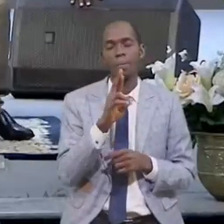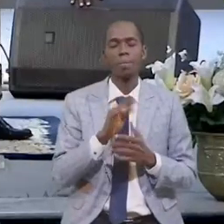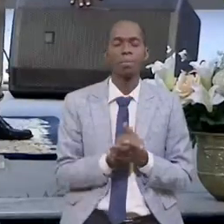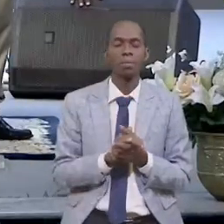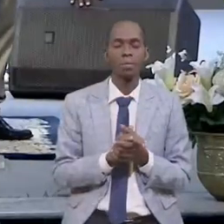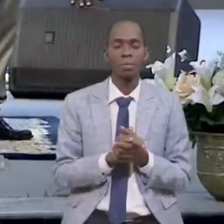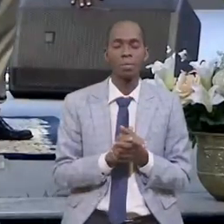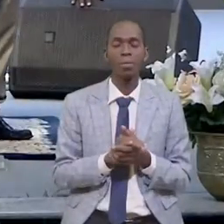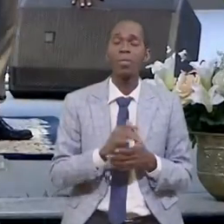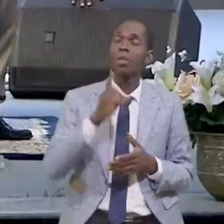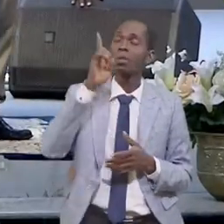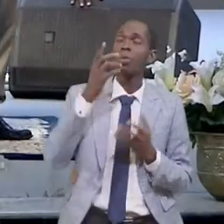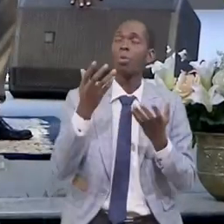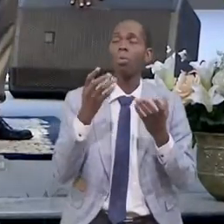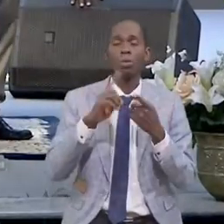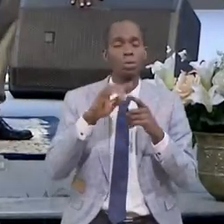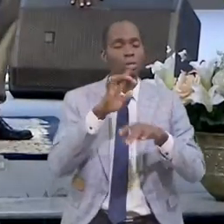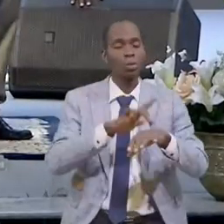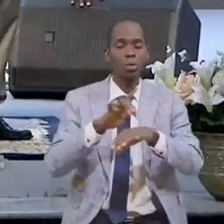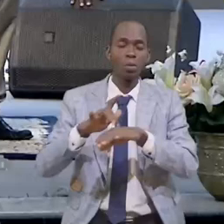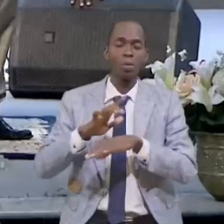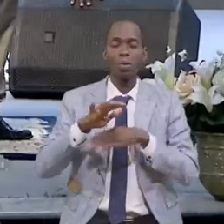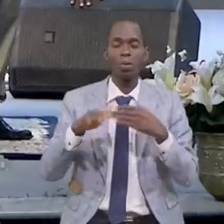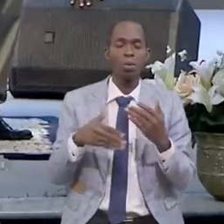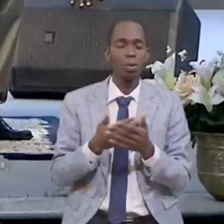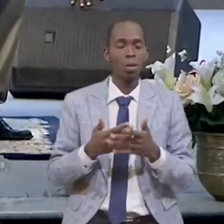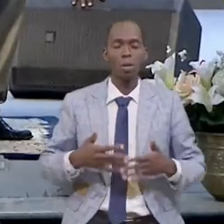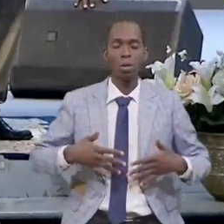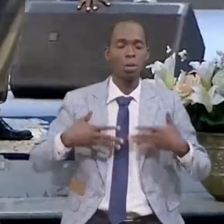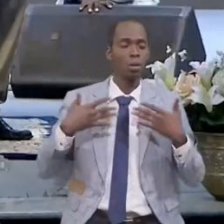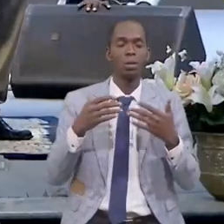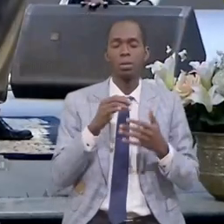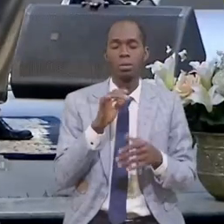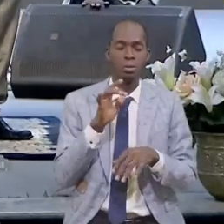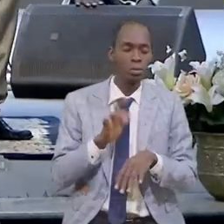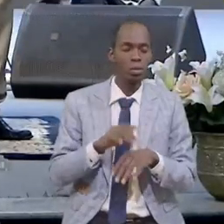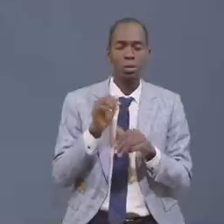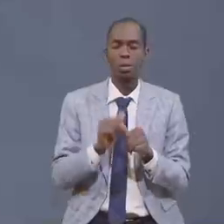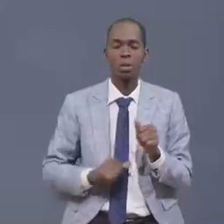et tu veux toucher chaque vie. Tu veux transformer chaque vie.